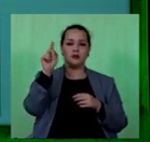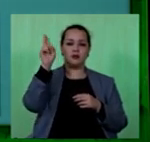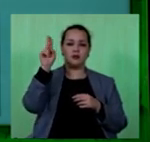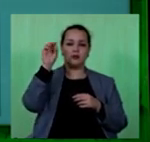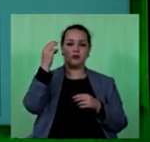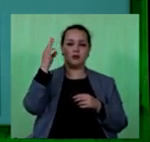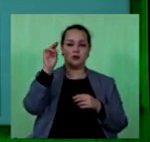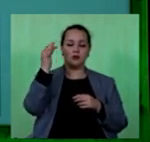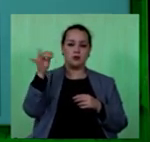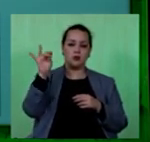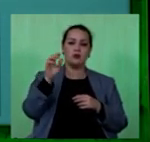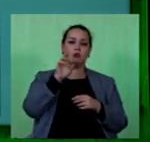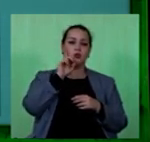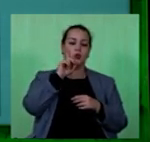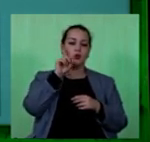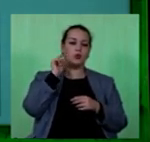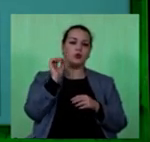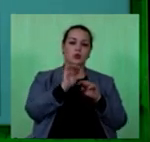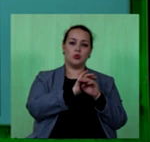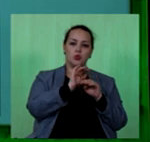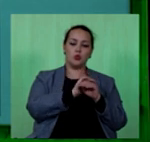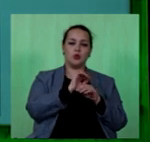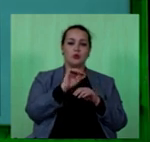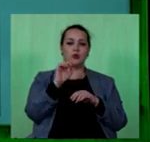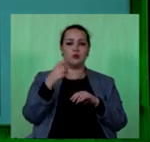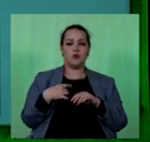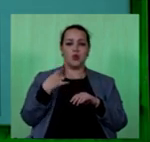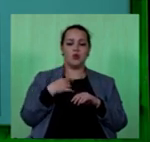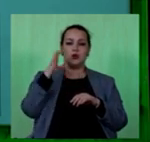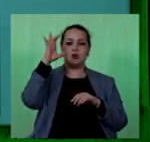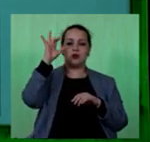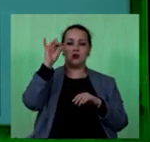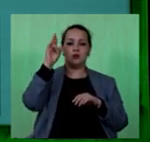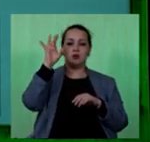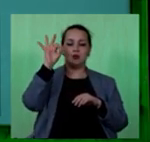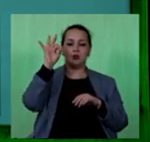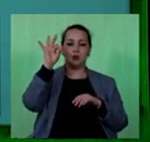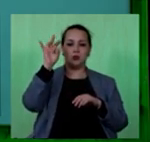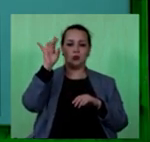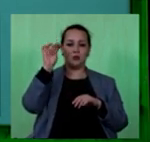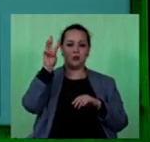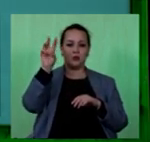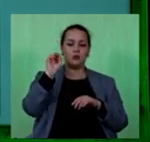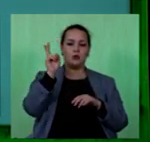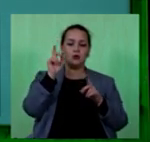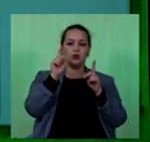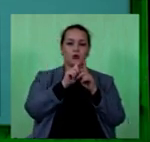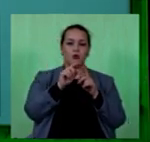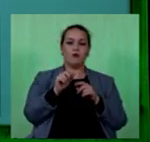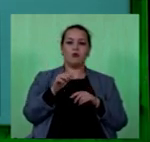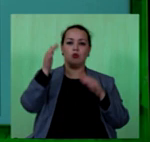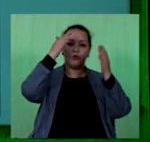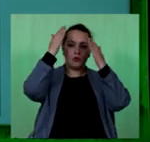молодой добрый белый синоним к слову радостный мы должны подобрать и слов